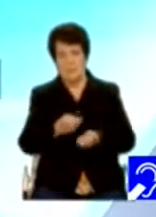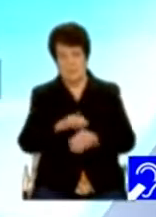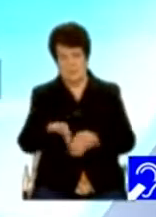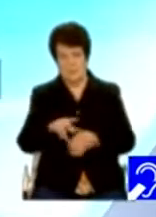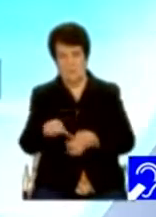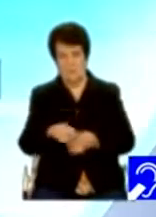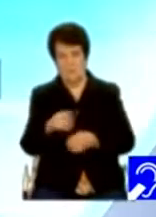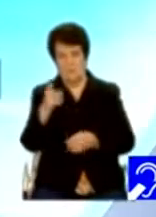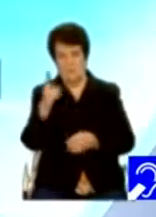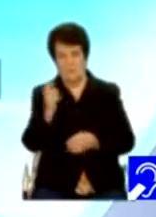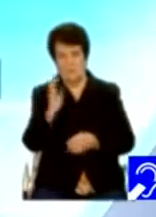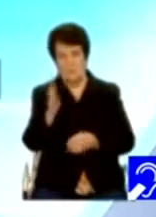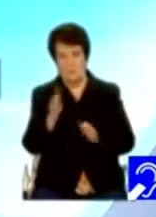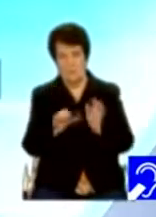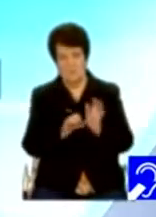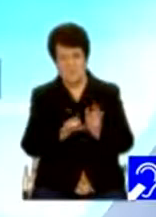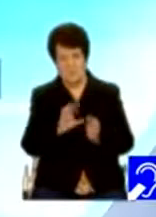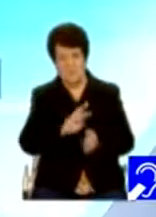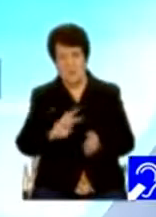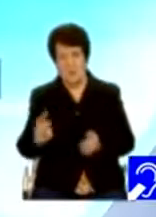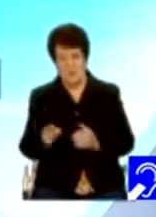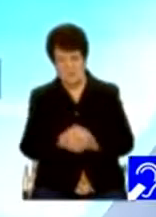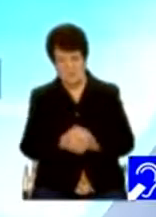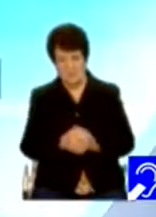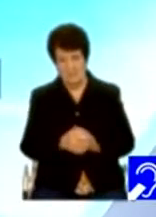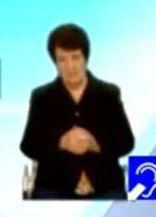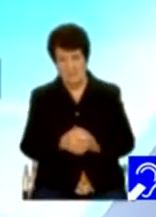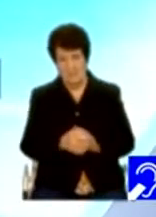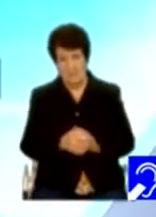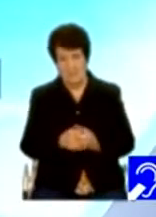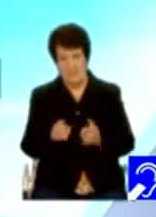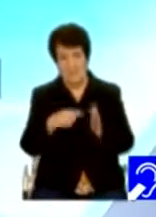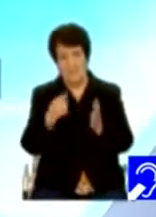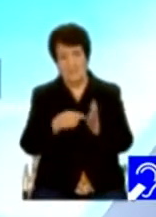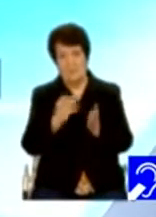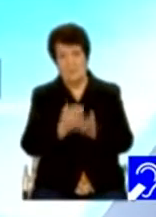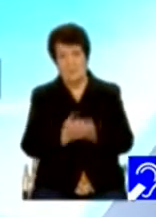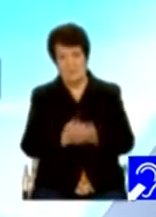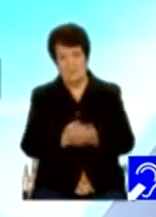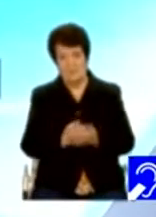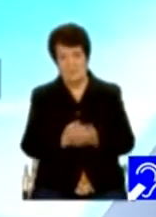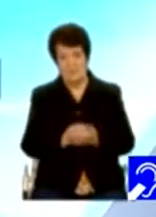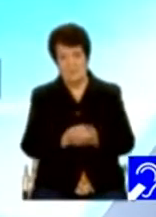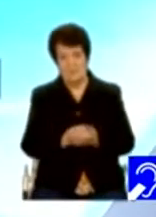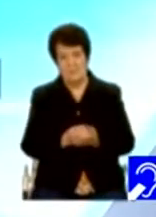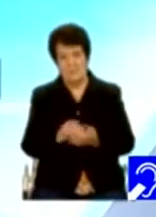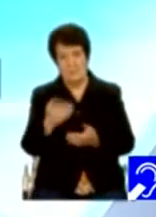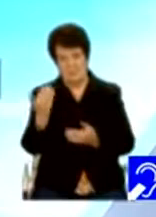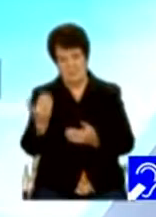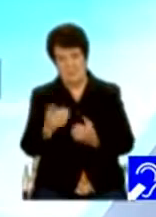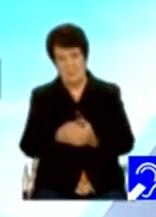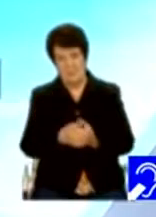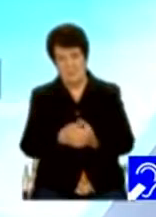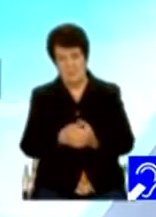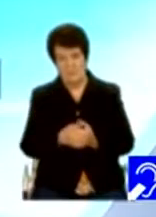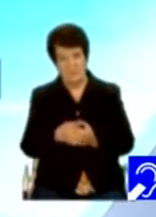furați 146 de miliarde. Deci, întrebarea mea este în felul următor. Dumneavoastră chiar